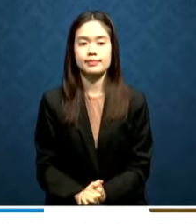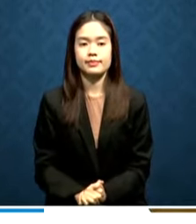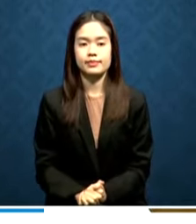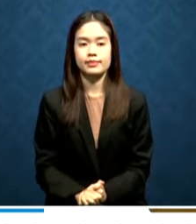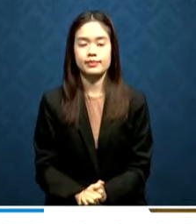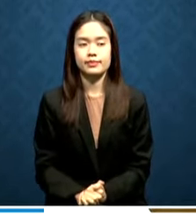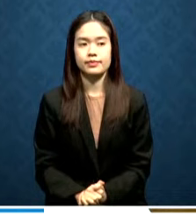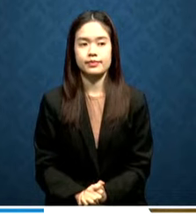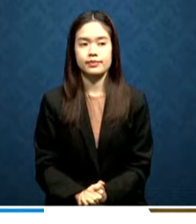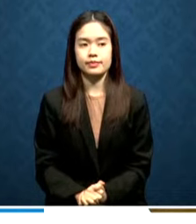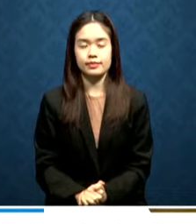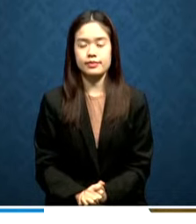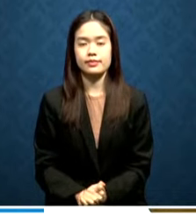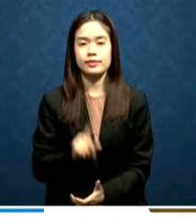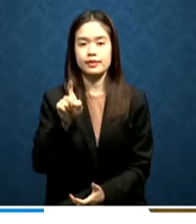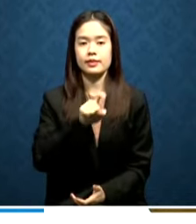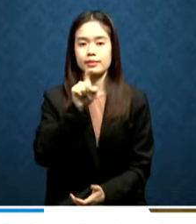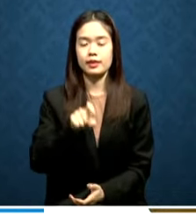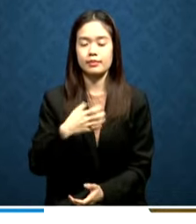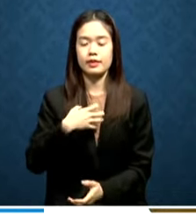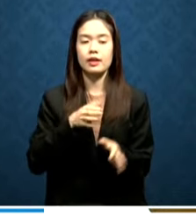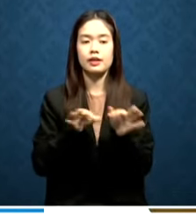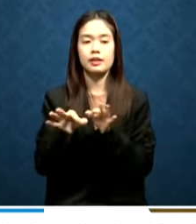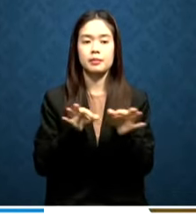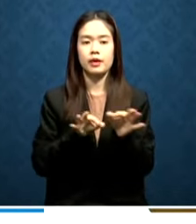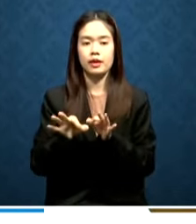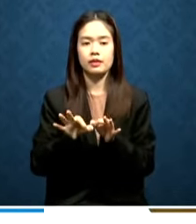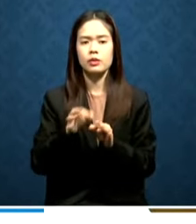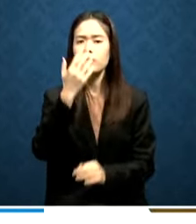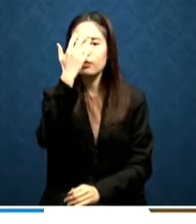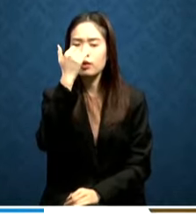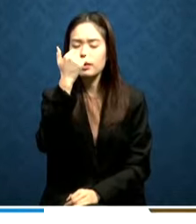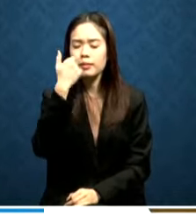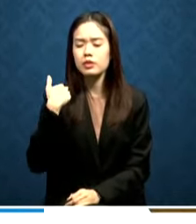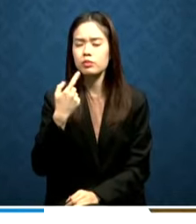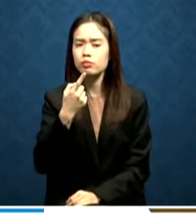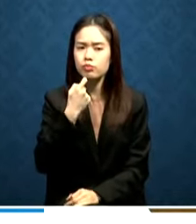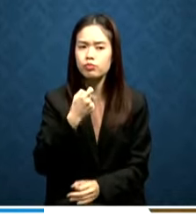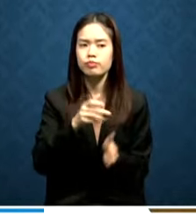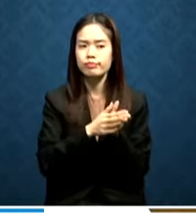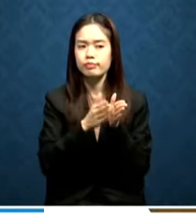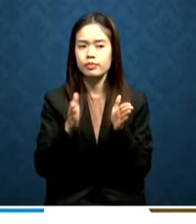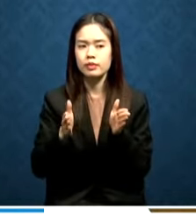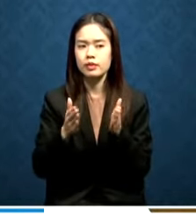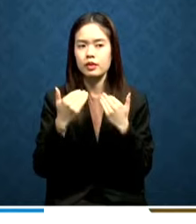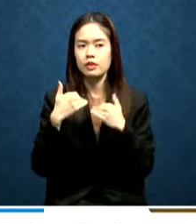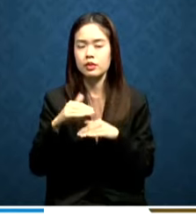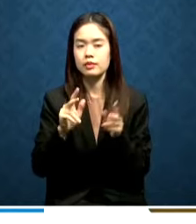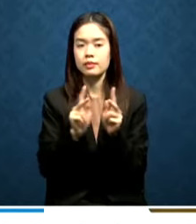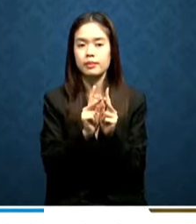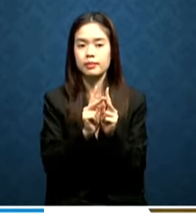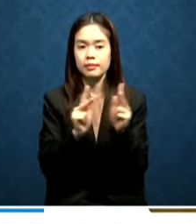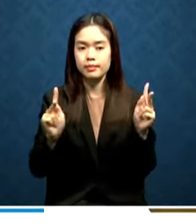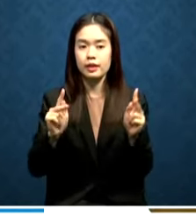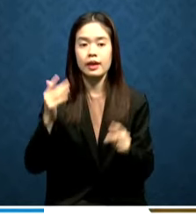สิ่งที่เราเสนอก็คือเรื่องคำถามซึ่งผมจะอธิบายเรื่องคำถามอีกทีว่าทำไมเป็นอย่างนั้นมาแต่อีกประเด็นก็คือว่าในการเสนอคณะรัฐมนตรีในค